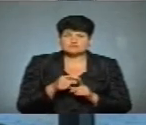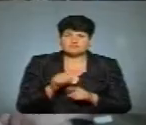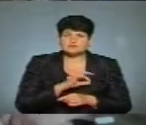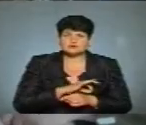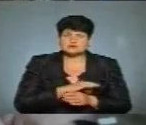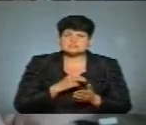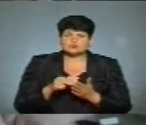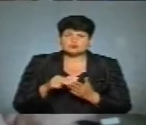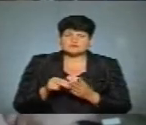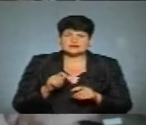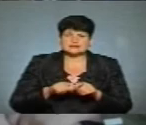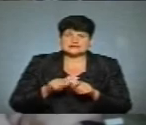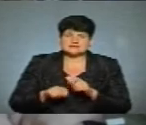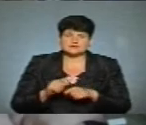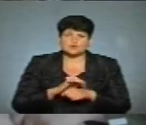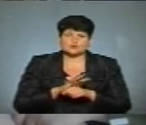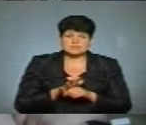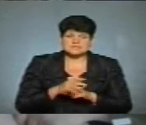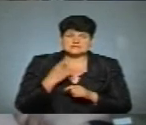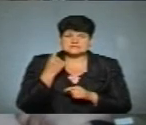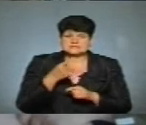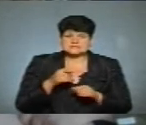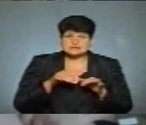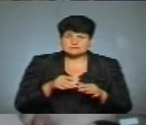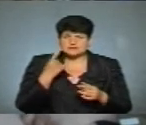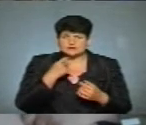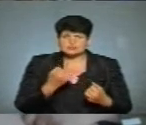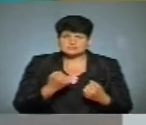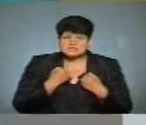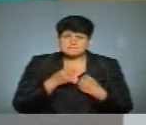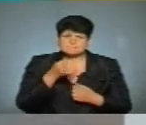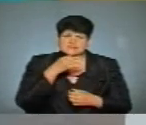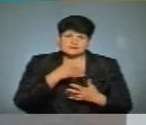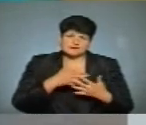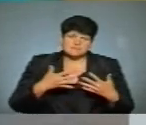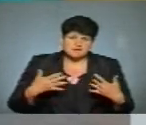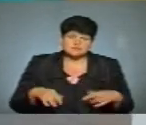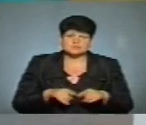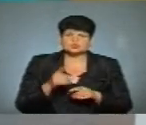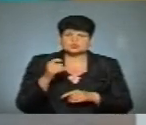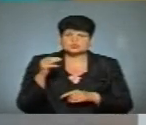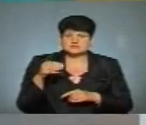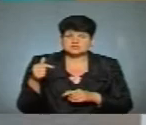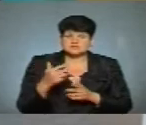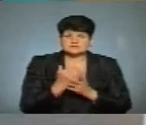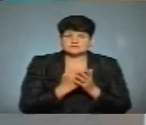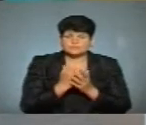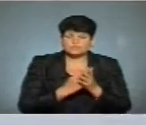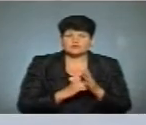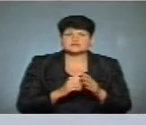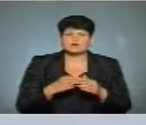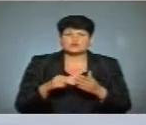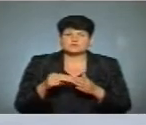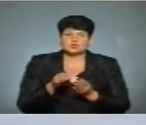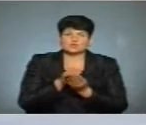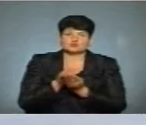використали на закупівлю тестів на коронавірус, засобів індивідуального захисту та медикаментів. Також 100 тисяч гривень зарезервували у фонді на закупівлю трун